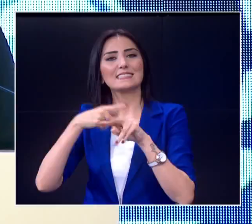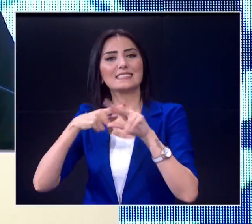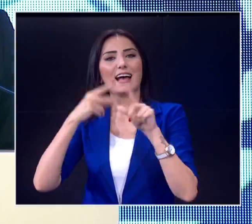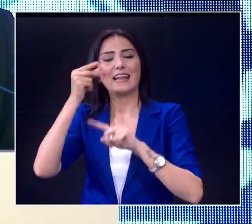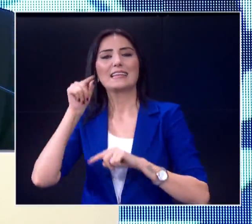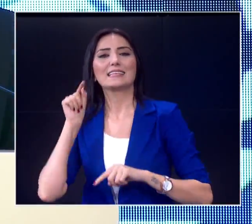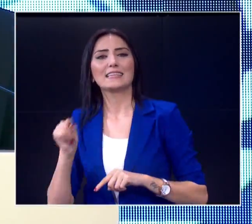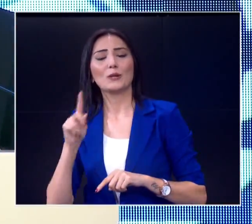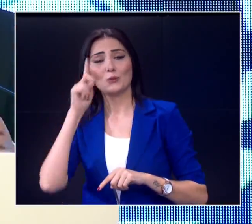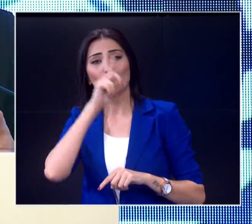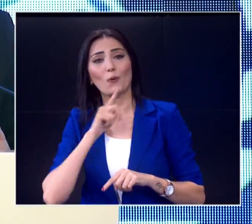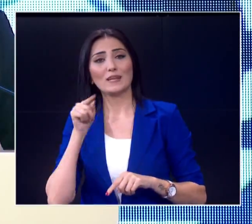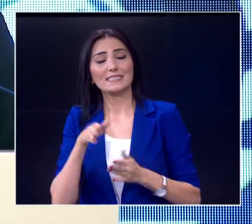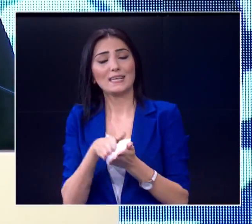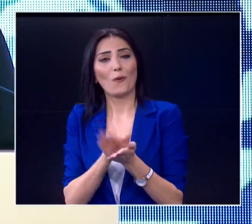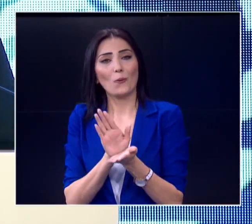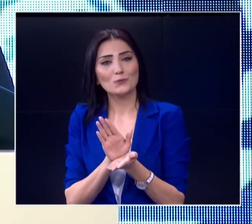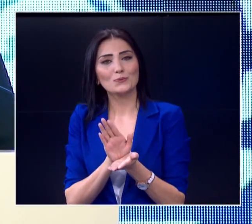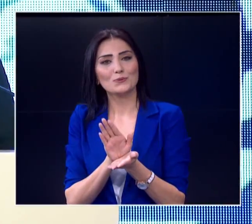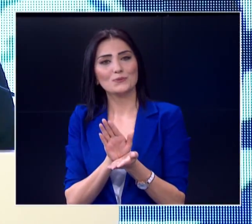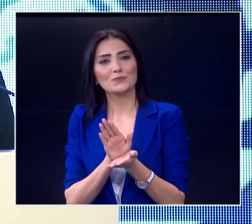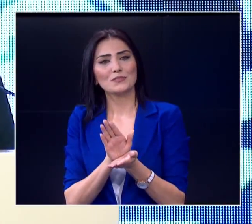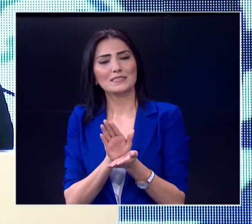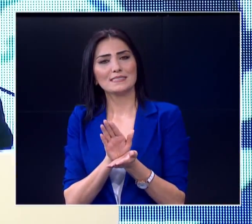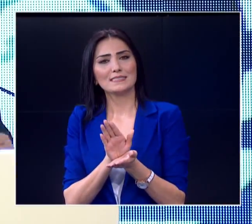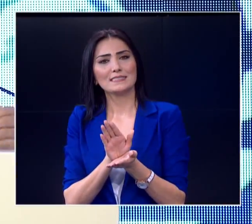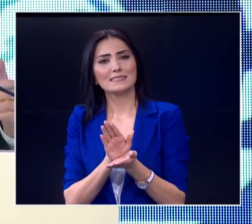Dolayısıyla ödül bir